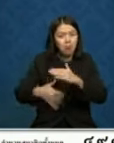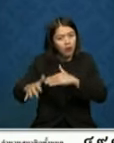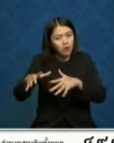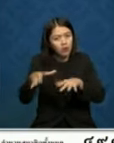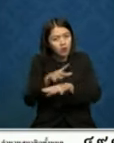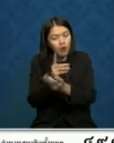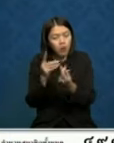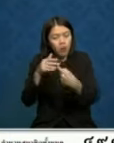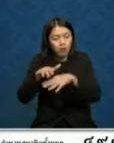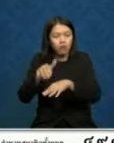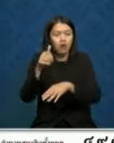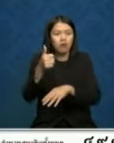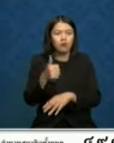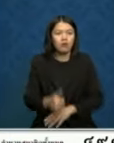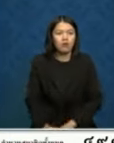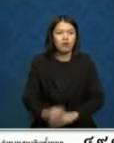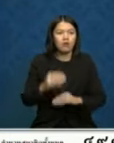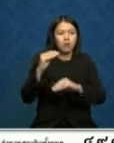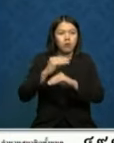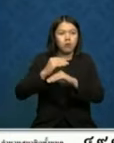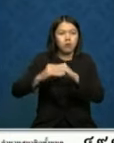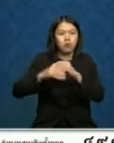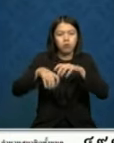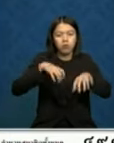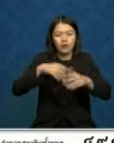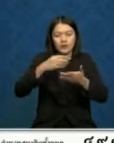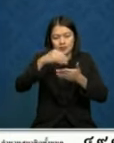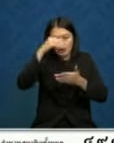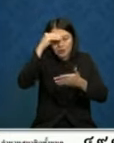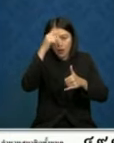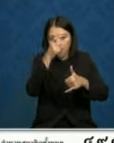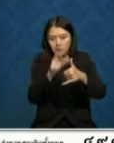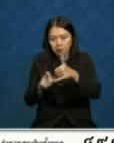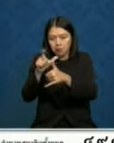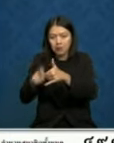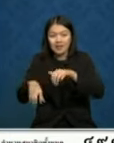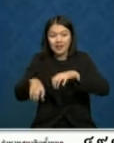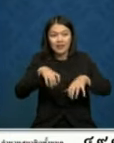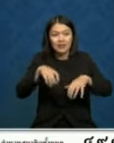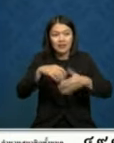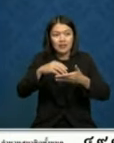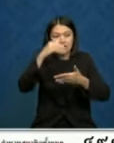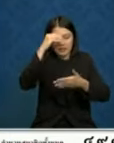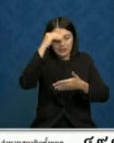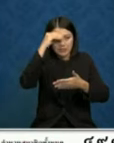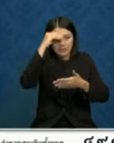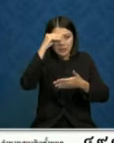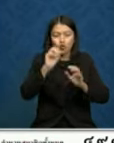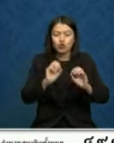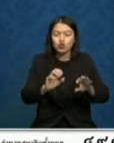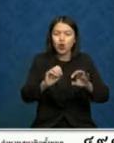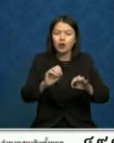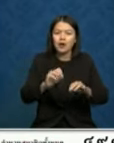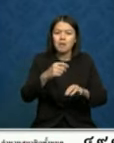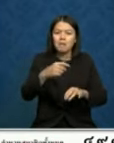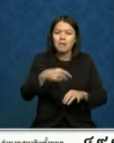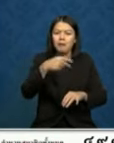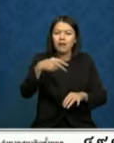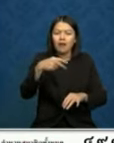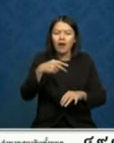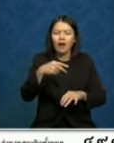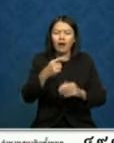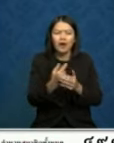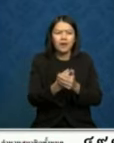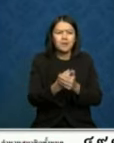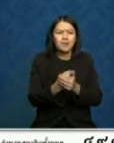ตัวอย่างต่อไปนะคะคือโครงการจัดการศึกษาตามศักยภาพของผู้ต้องขังค่ะที่มีการจัดการสอนภาษาบาลีให้กับผู้ต้องขังนะ